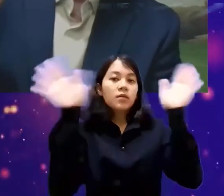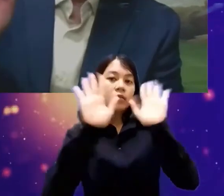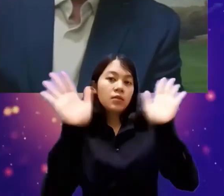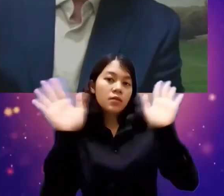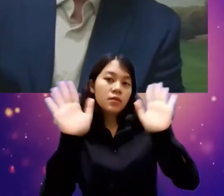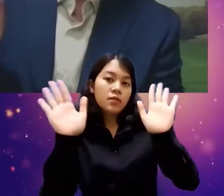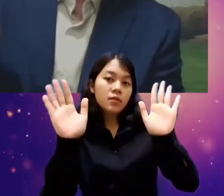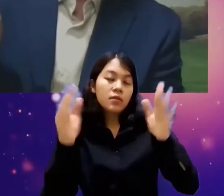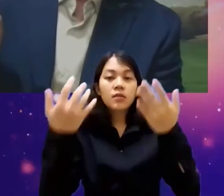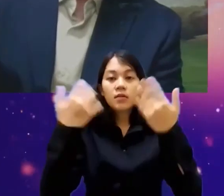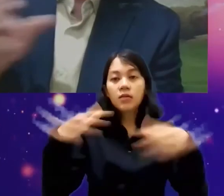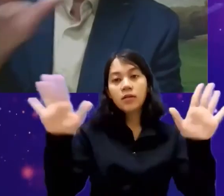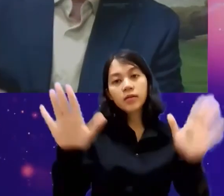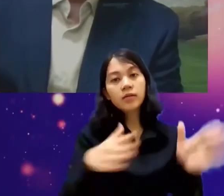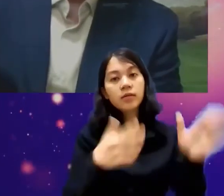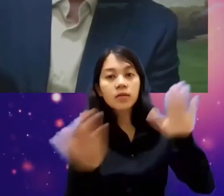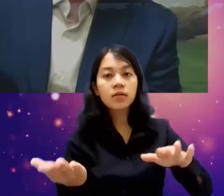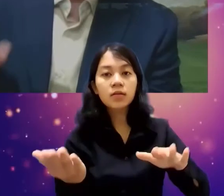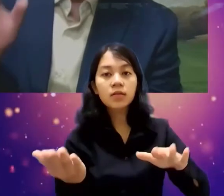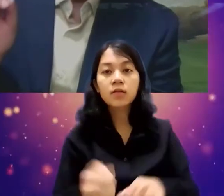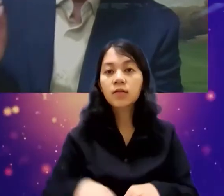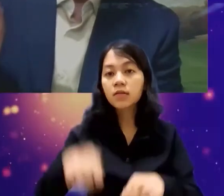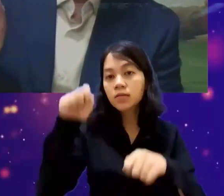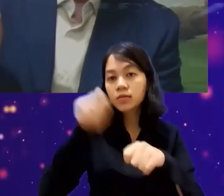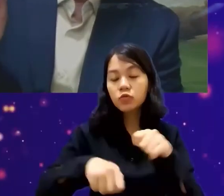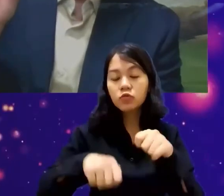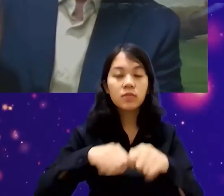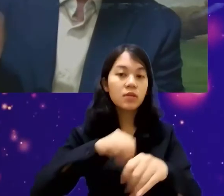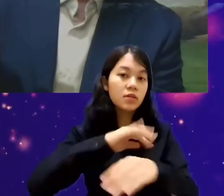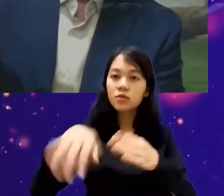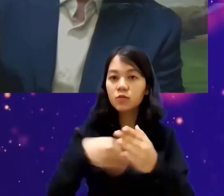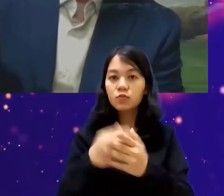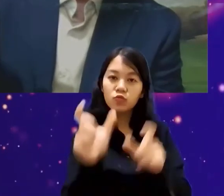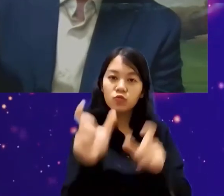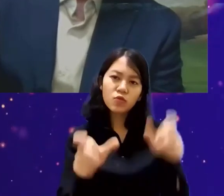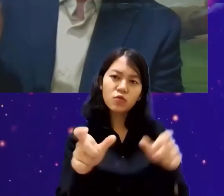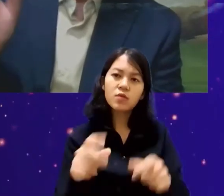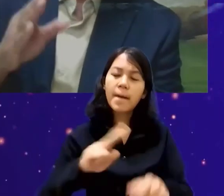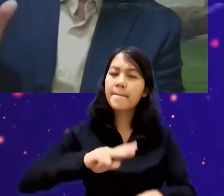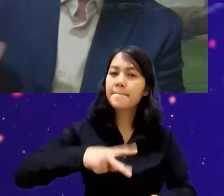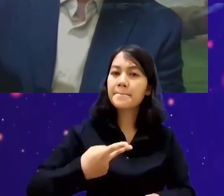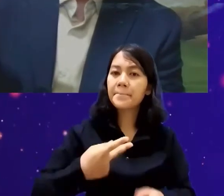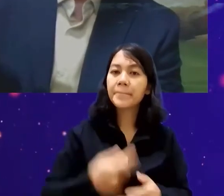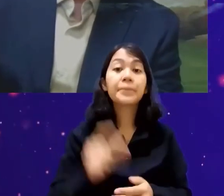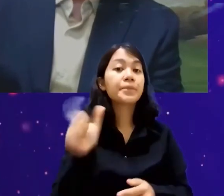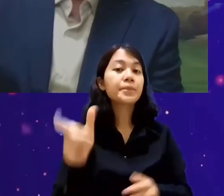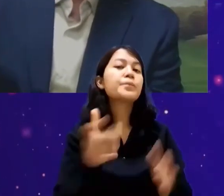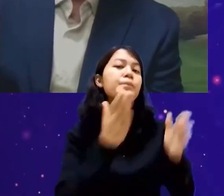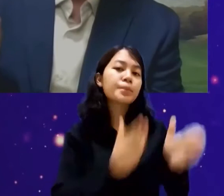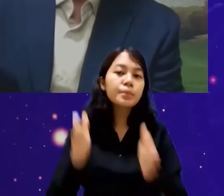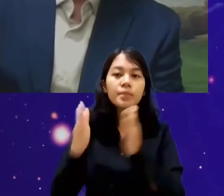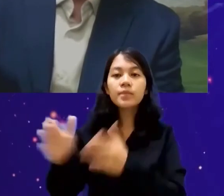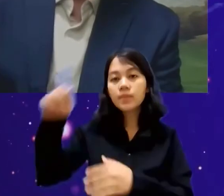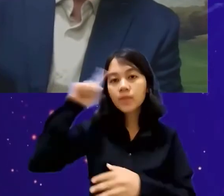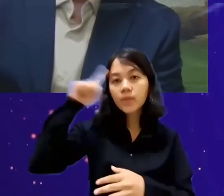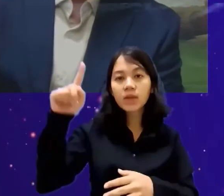orang berbalik dan bertobat. Siapa saja, itu adalah rencana Allah. Kalau ada yang tidak selamat, itu